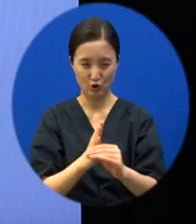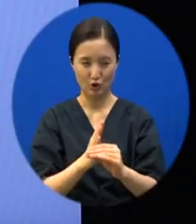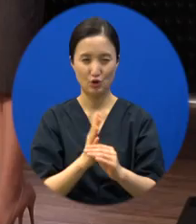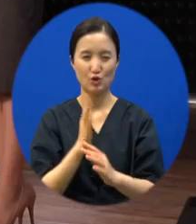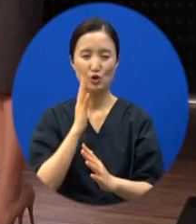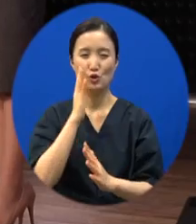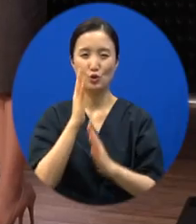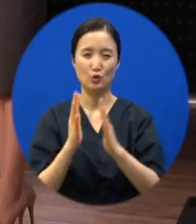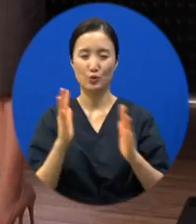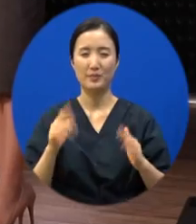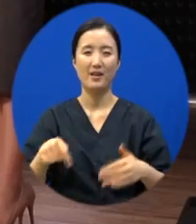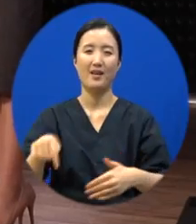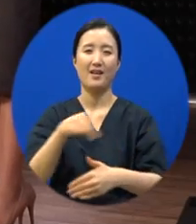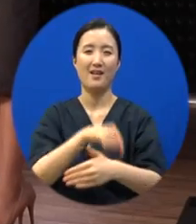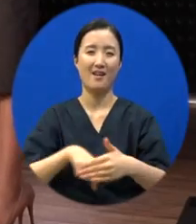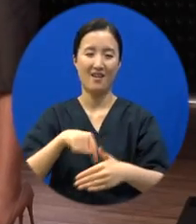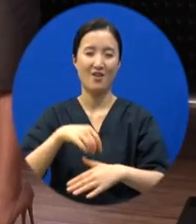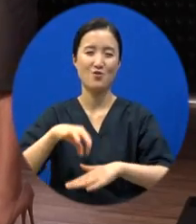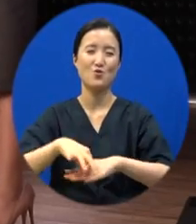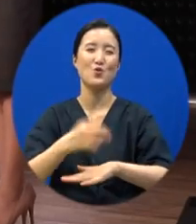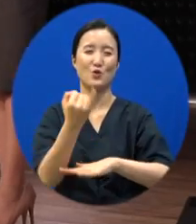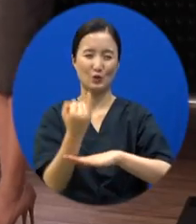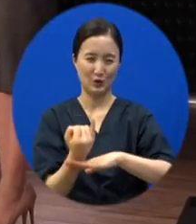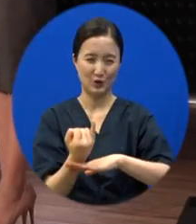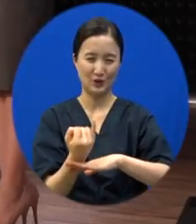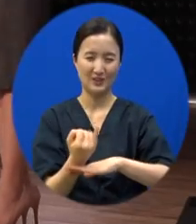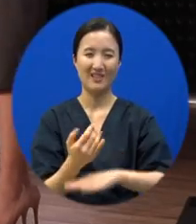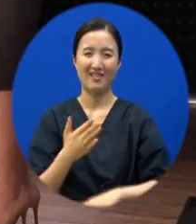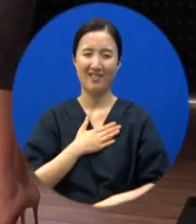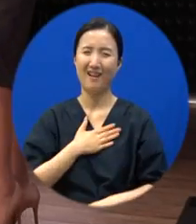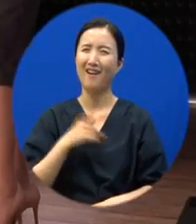네. 어렸을 때 저의 롤모델이었습니다.